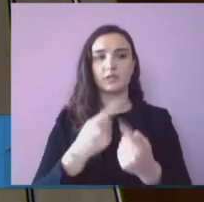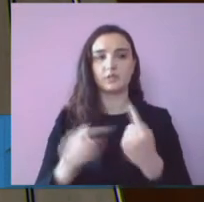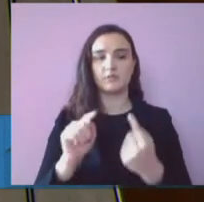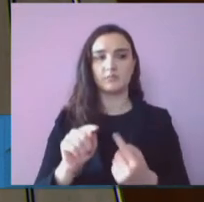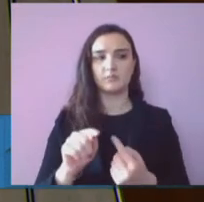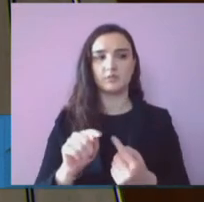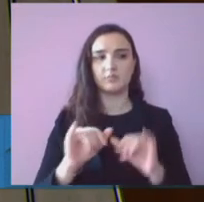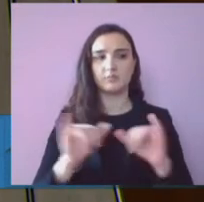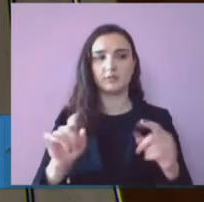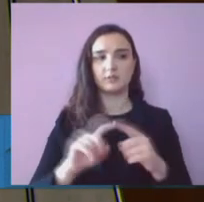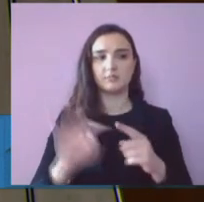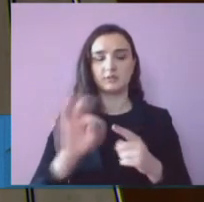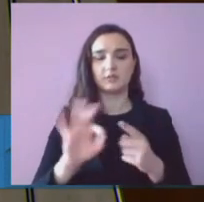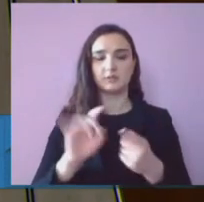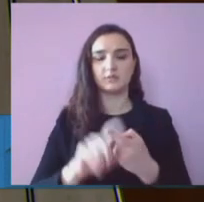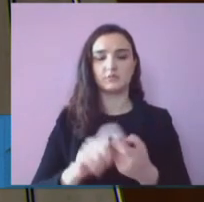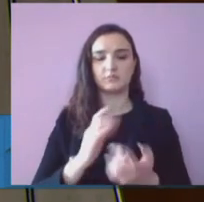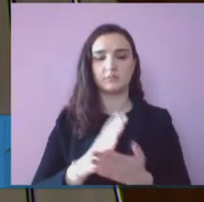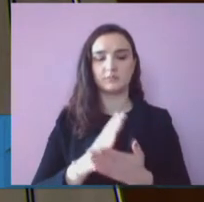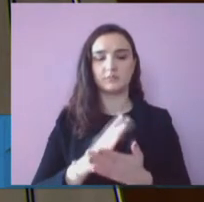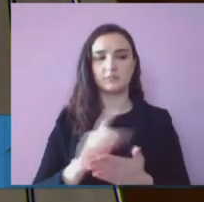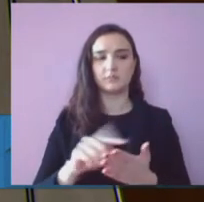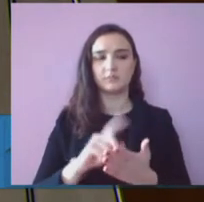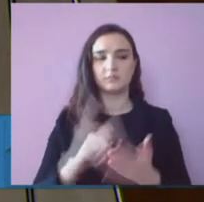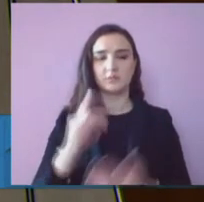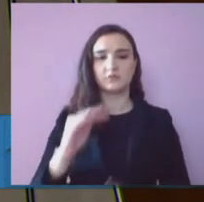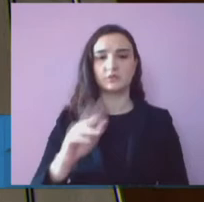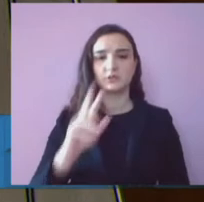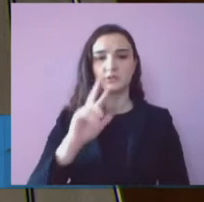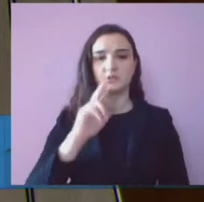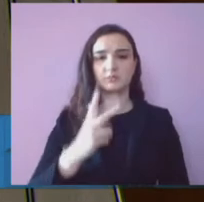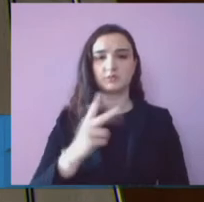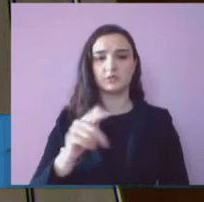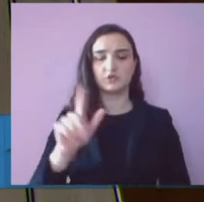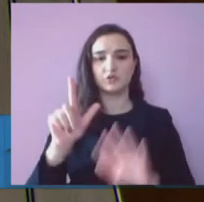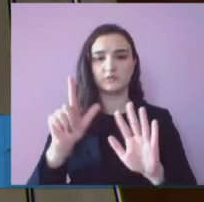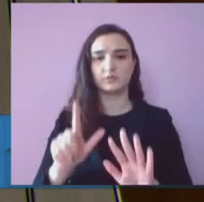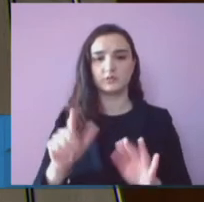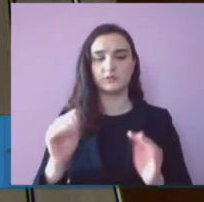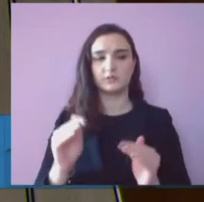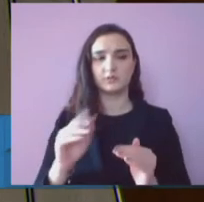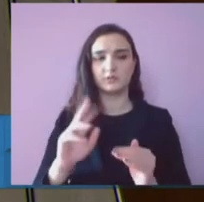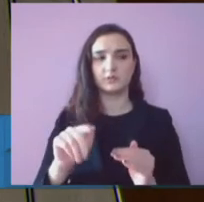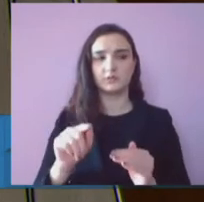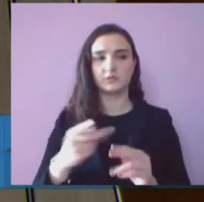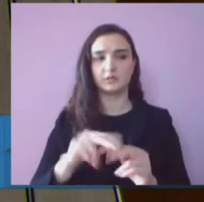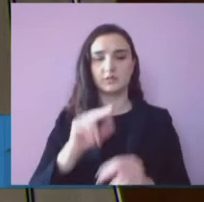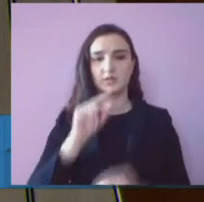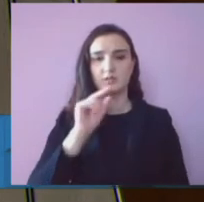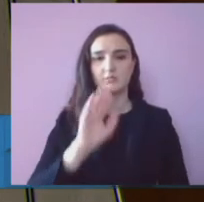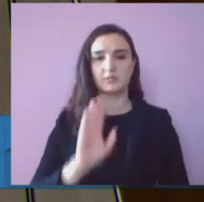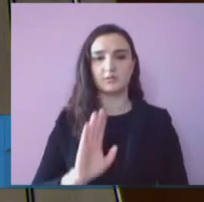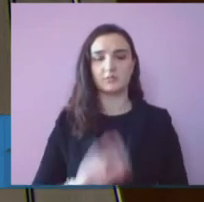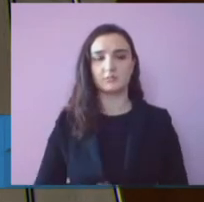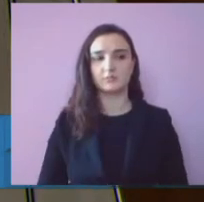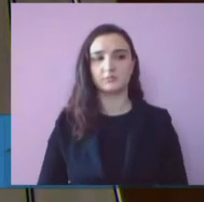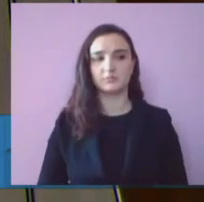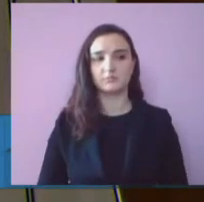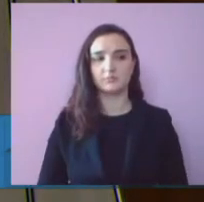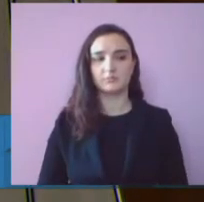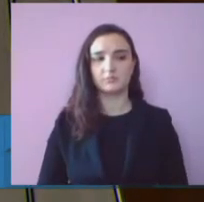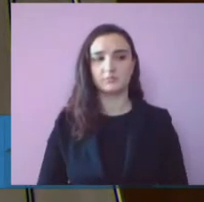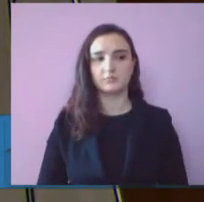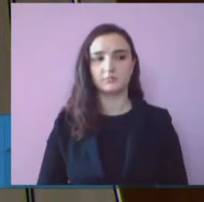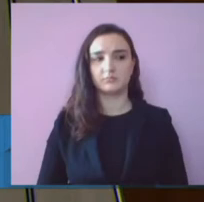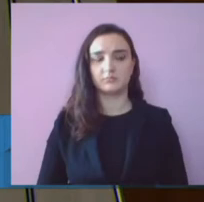პანდემიასთან დაკავშირებით. ბავშვი ყავს 3 წლისა არის და 7 თვის და არ ლაპარაკობს. დიახ. და შეიძლება ამაზე კითხვა